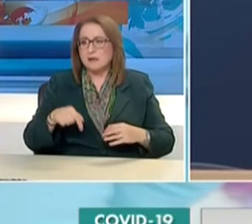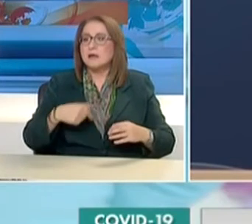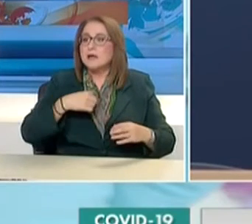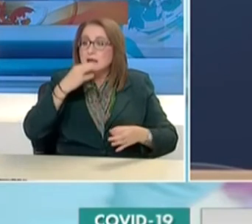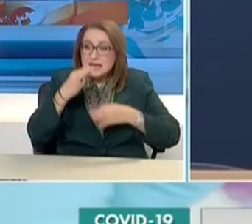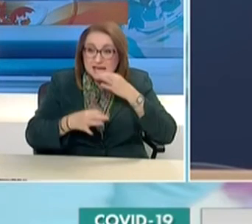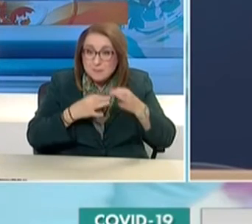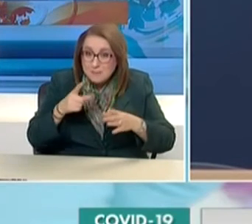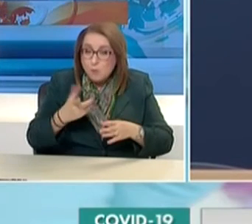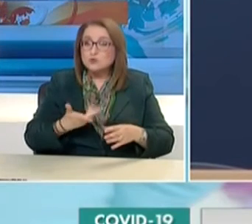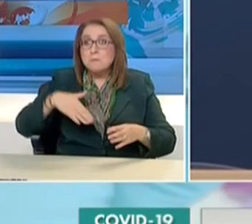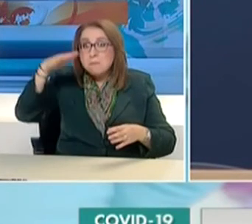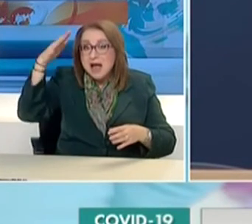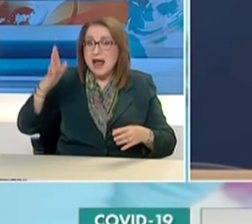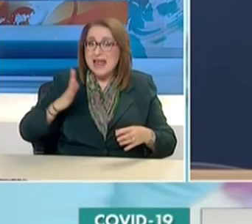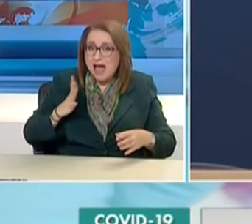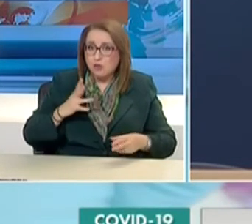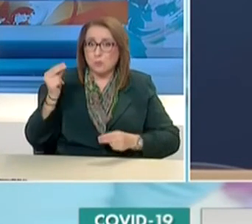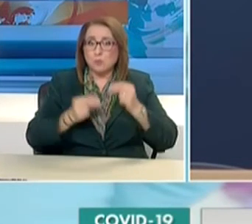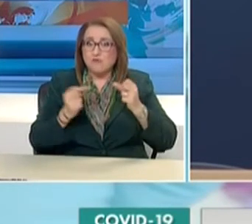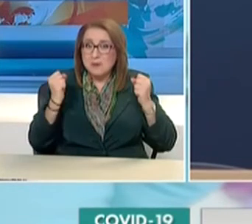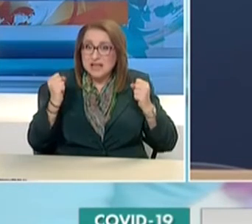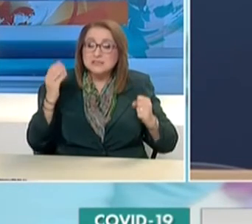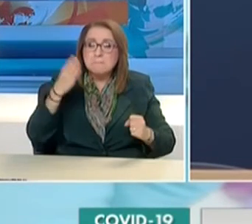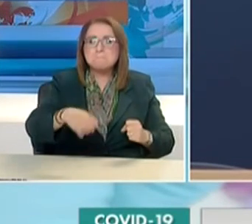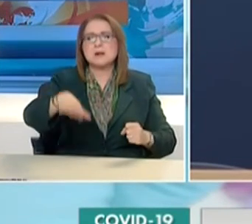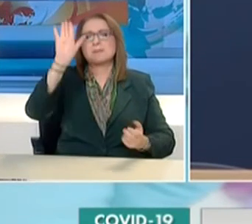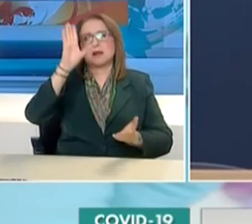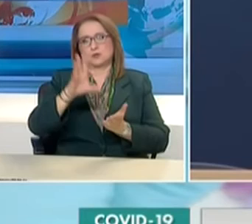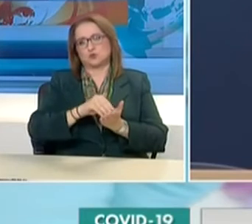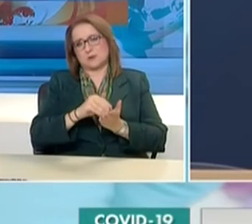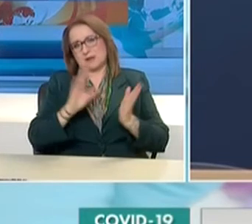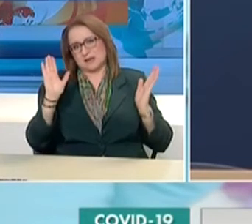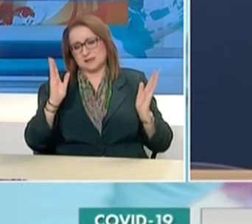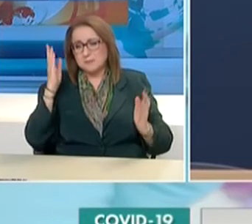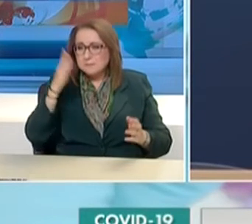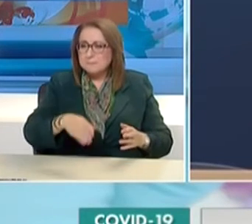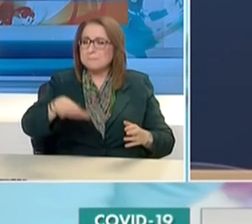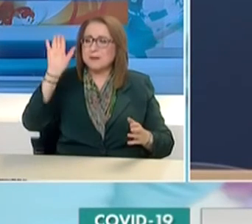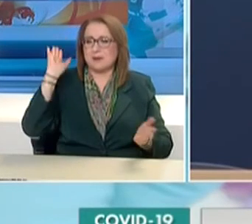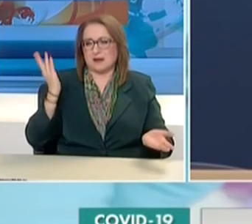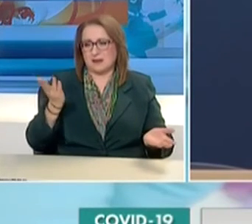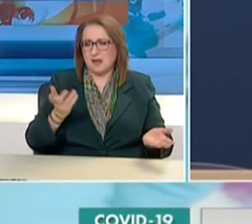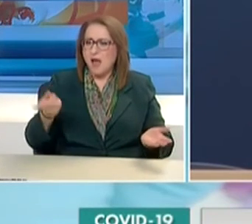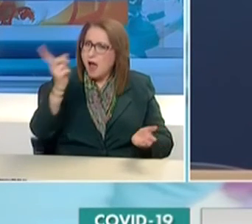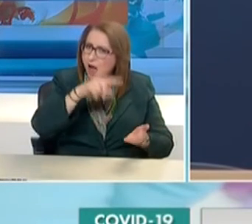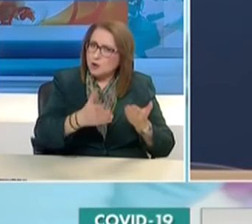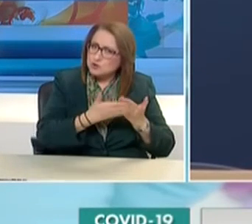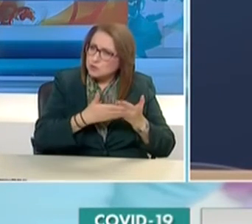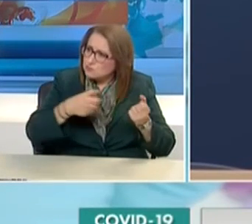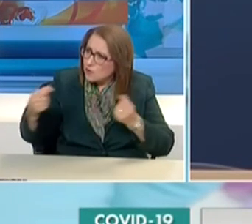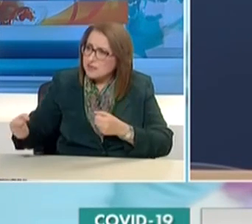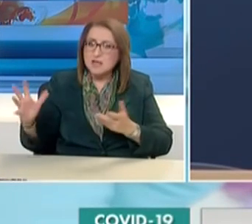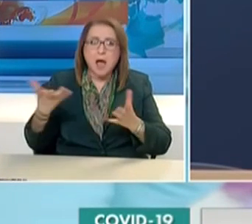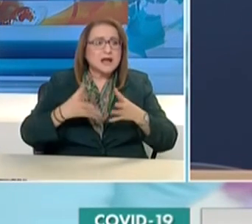πει ότι πρέπει να αποφεύγουν τα σούπερ μάρκετ, έτσι. Πρέπει να αποφεύγουν χώρους που υπάρχει συνάθρηση. Εκεί κάποιος πρέπει να τους βοηθήσει, από την κοινότητα, να υπάρξει